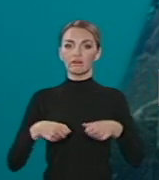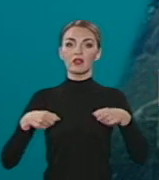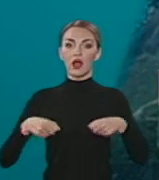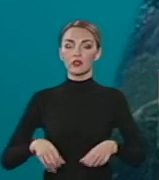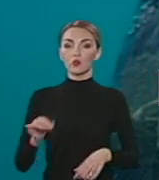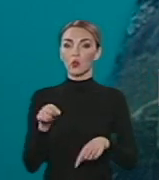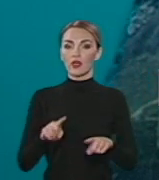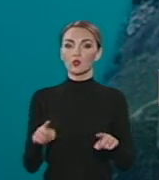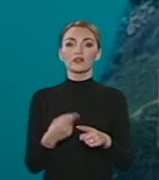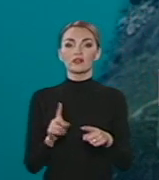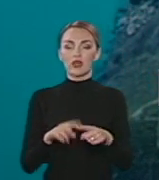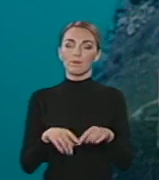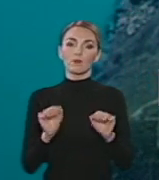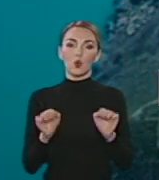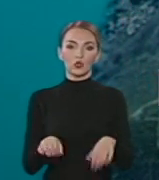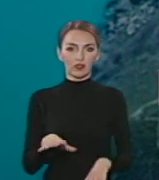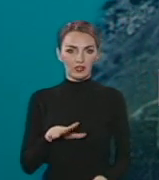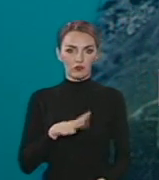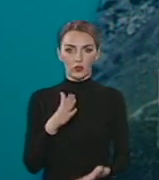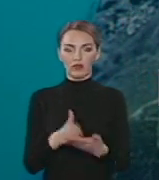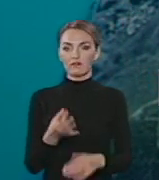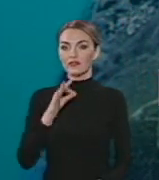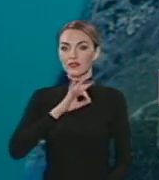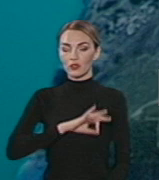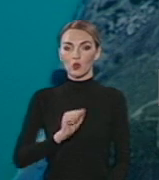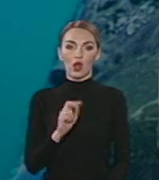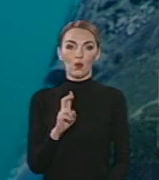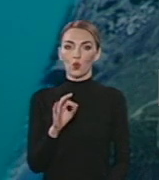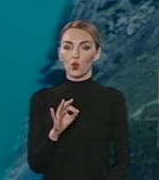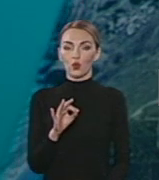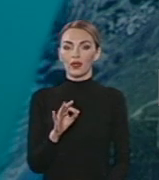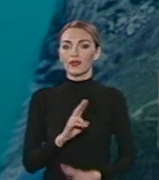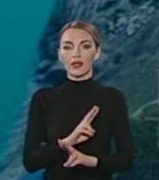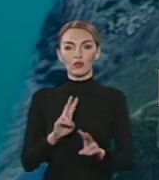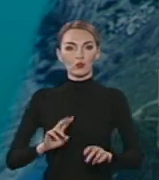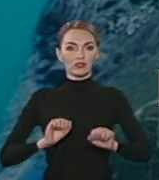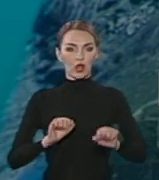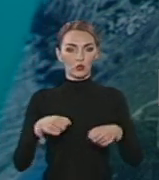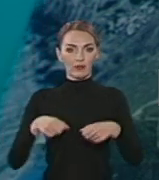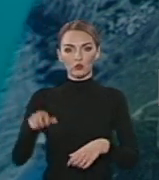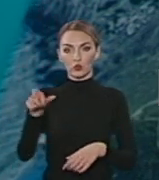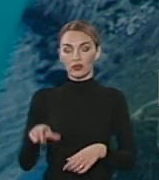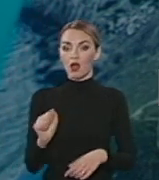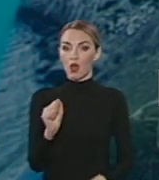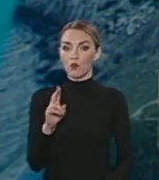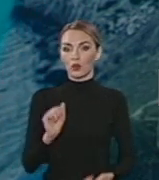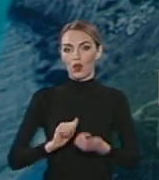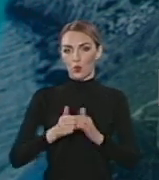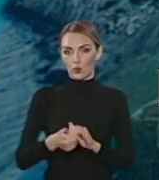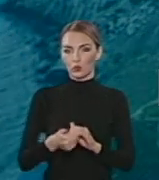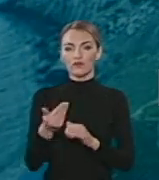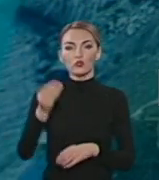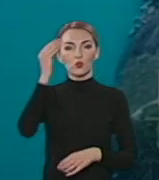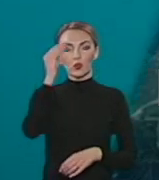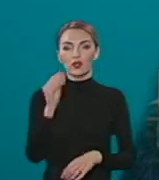про те, що це можливо, мовляв, що це є вигідно, або це є якимось захистом прав людини, або можливістю для обміну. На ваш